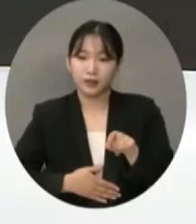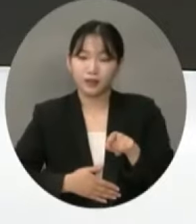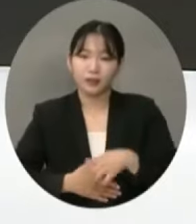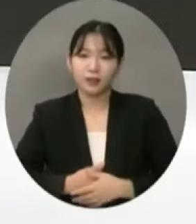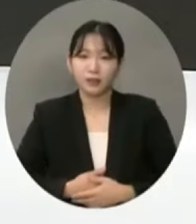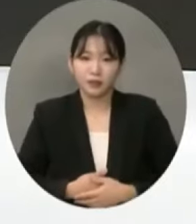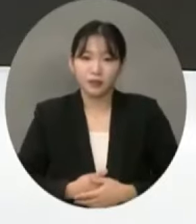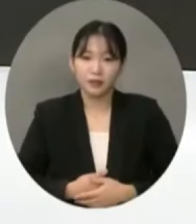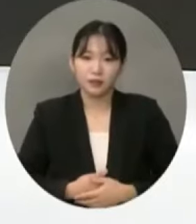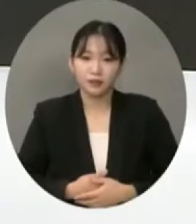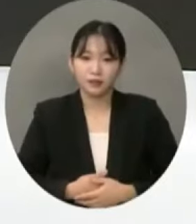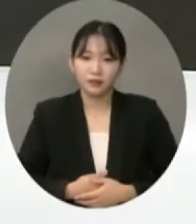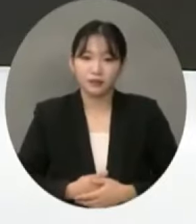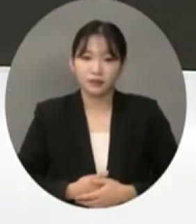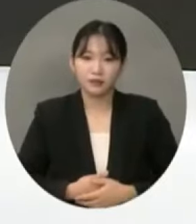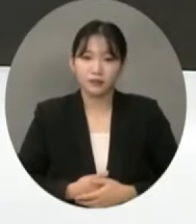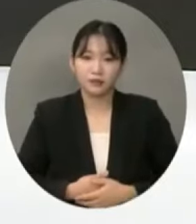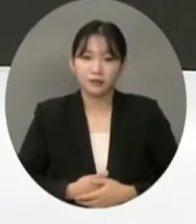서희령 기자.